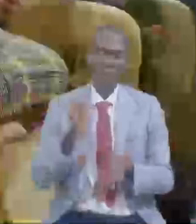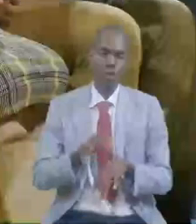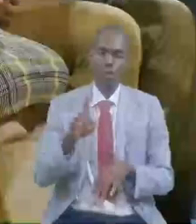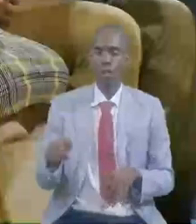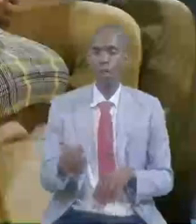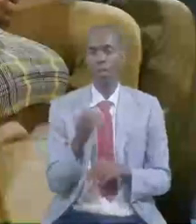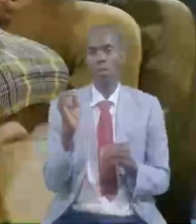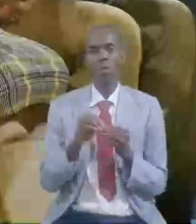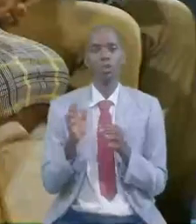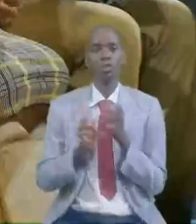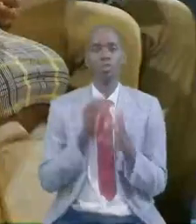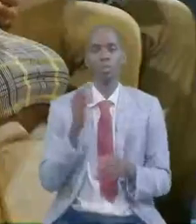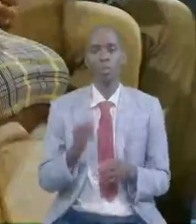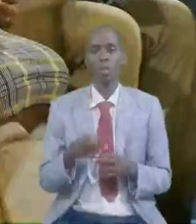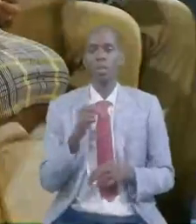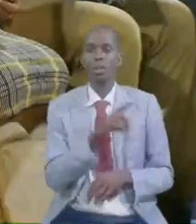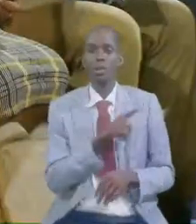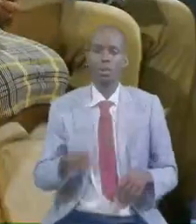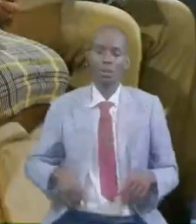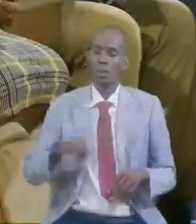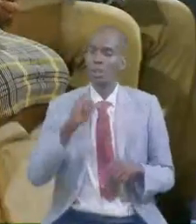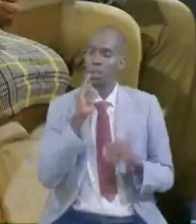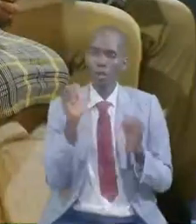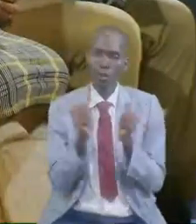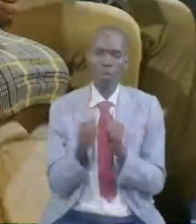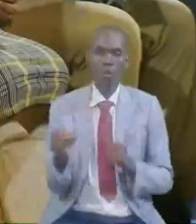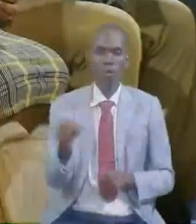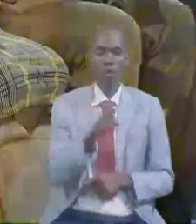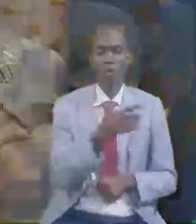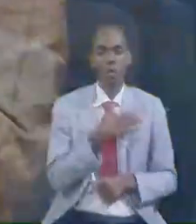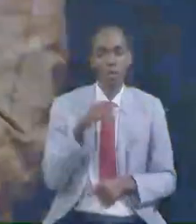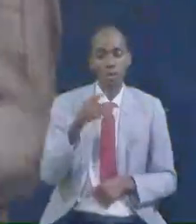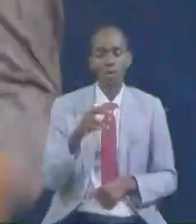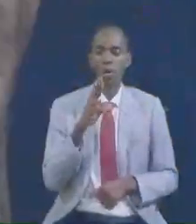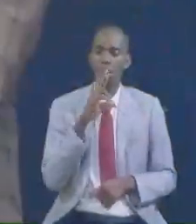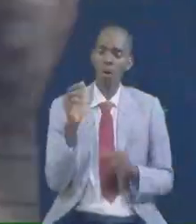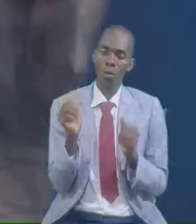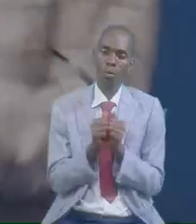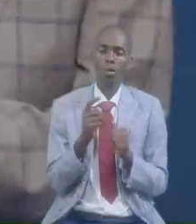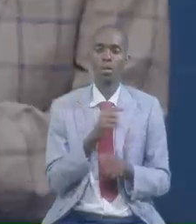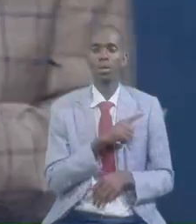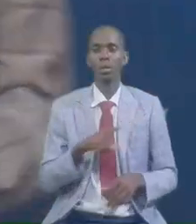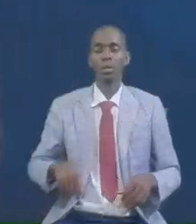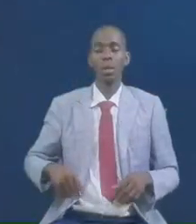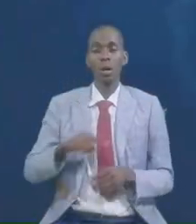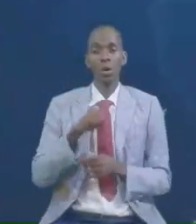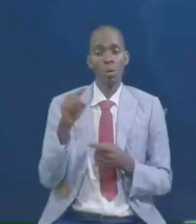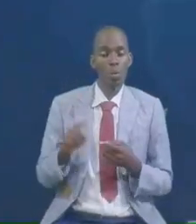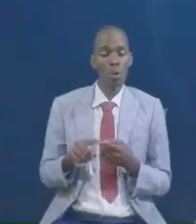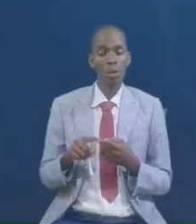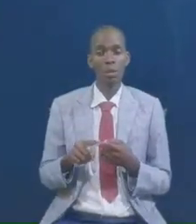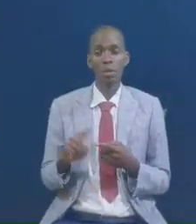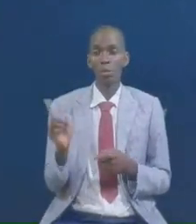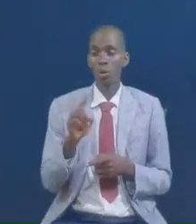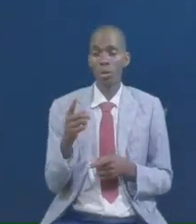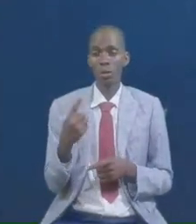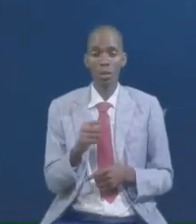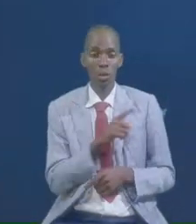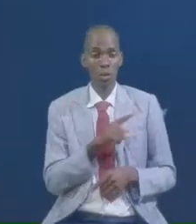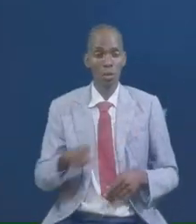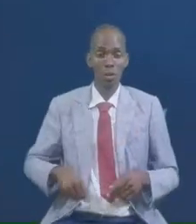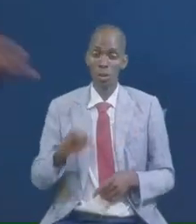toucher. L'Éternel est avec toi. Et tu es avec le Seigneur. Et là où est l'Éternel, il